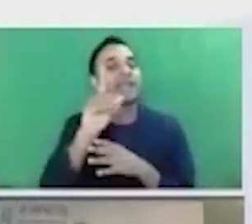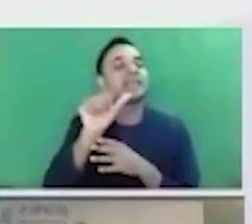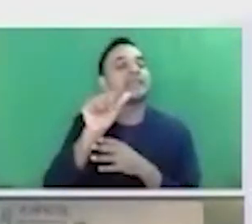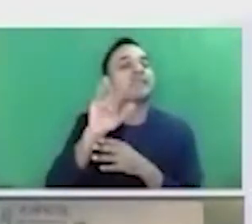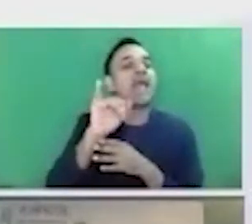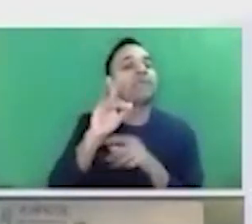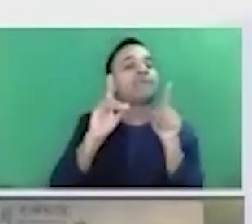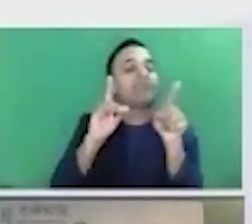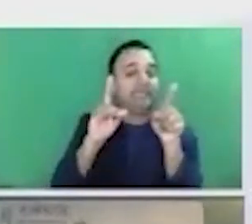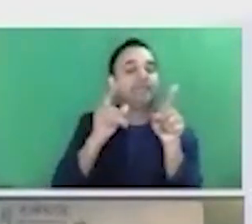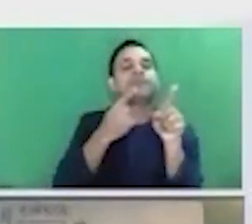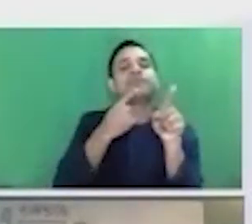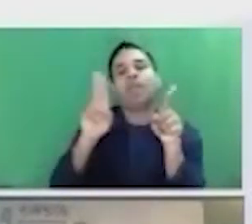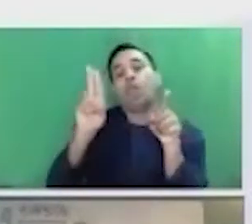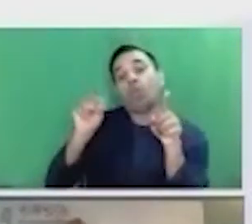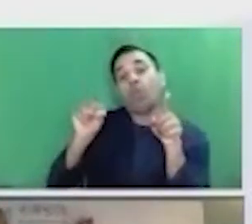وهو أستاذ